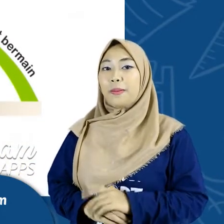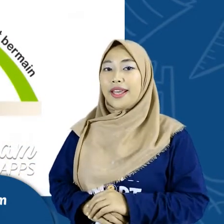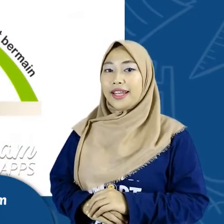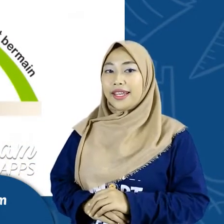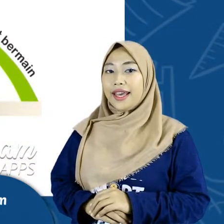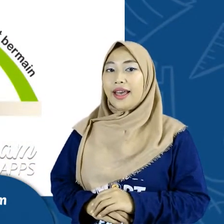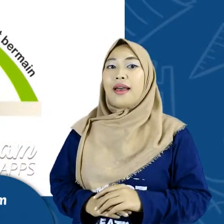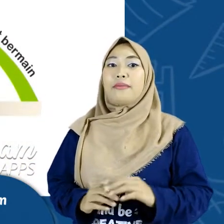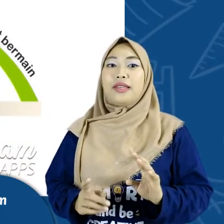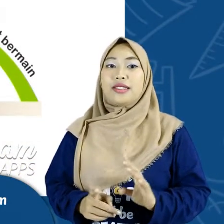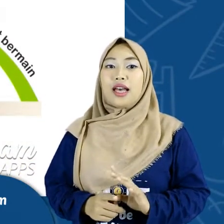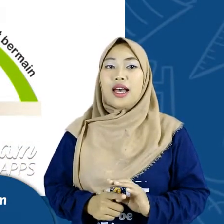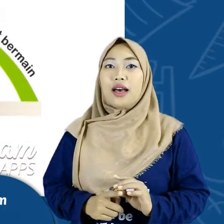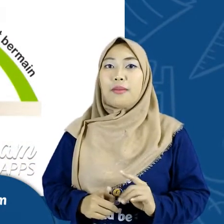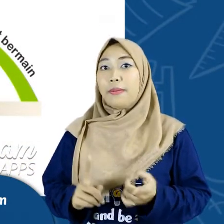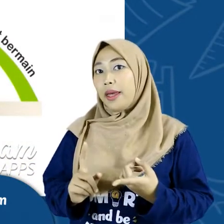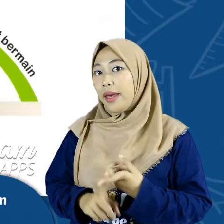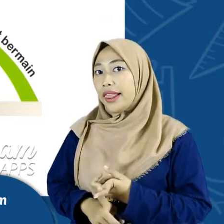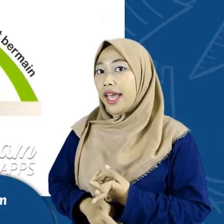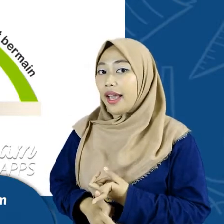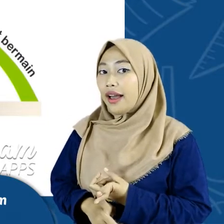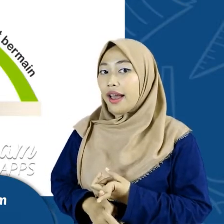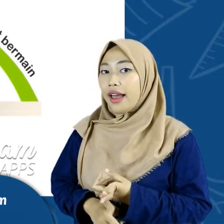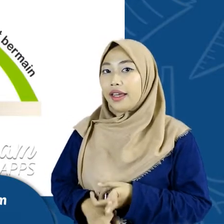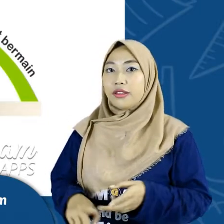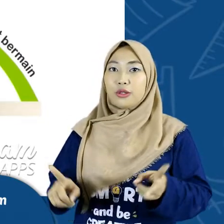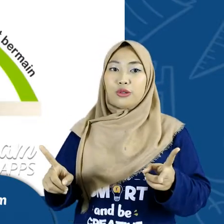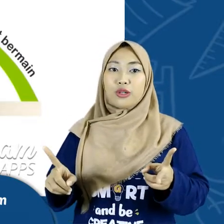contoh permainannya bisa bermain